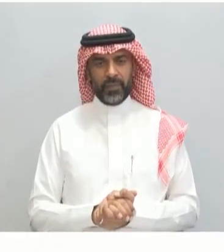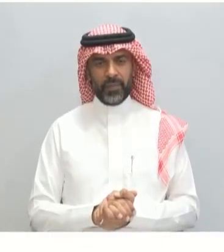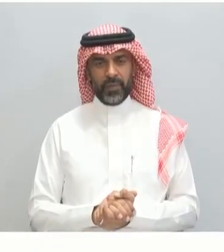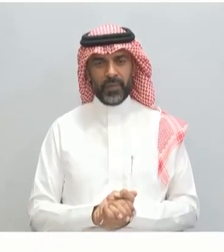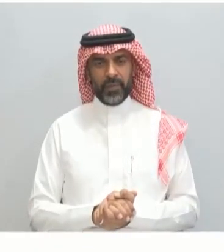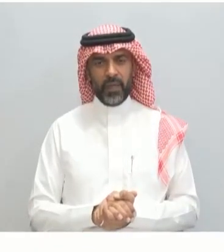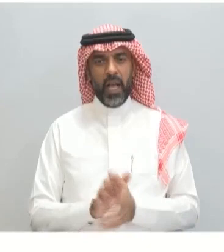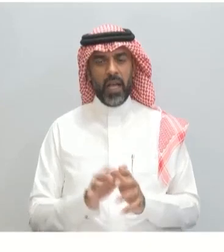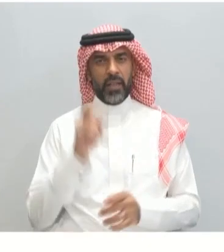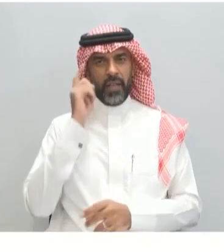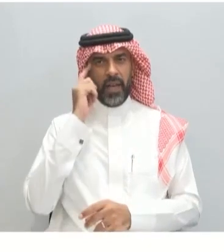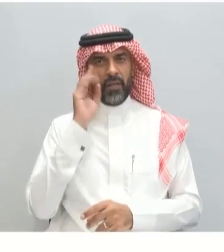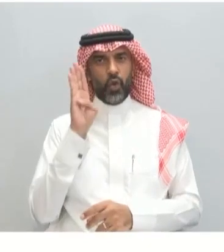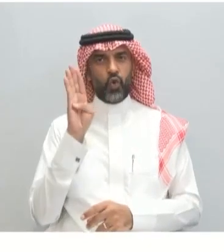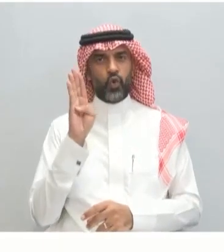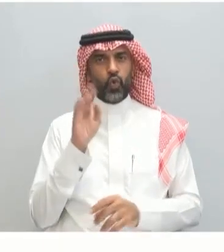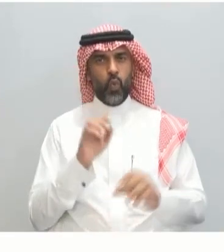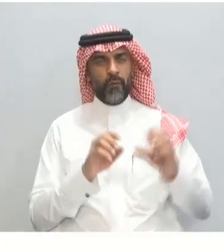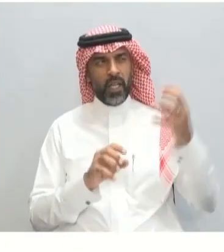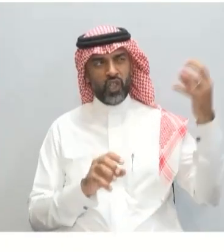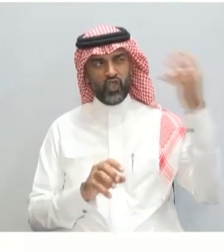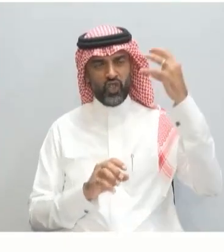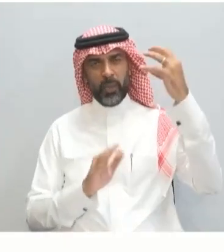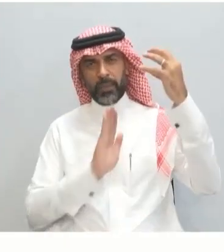ثم تعرفنا انا وانتم على كسوف